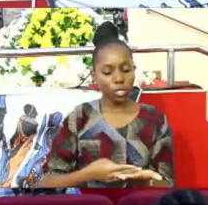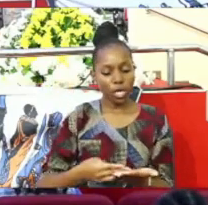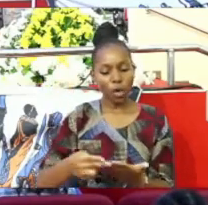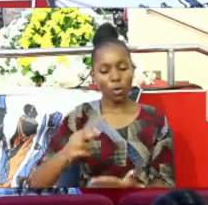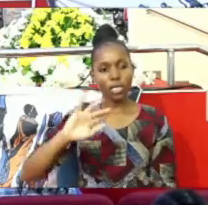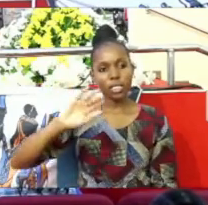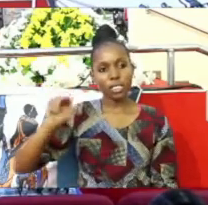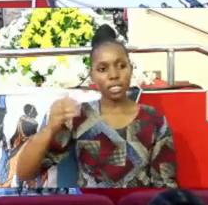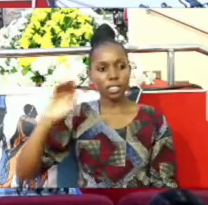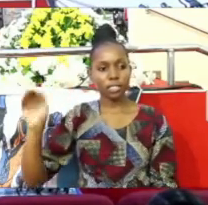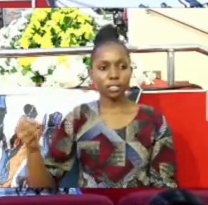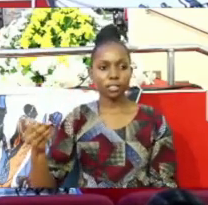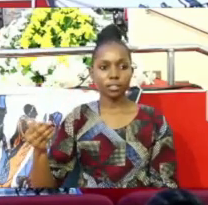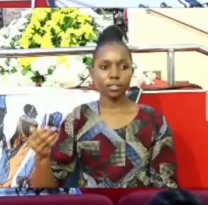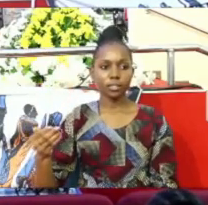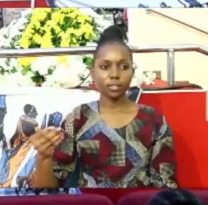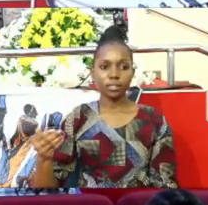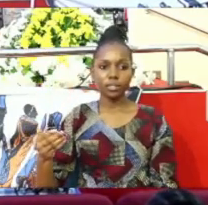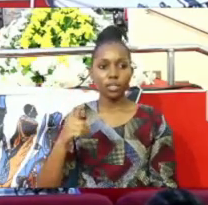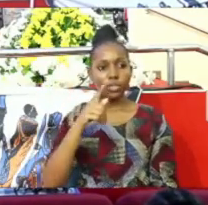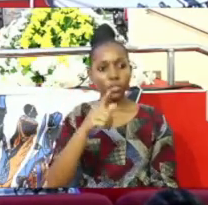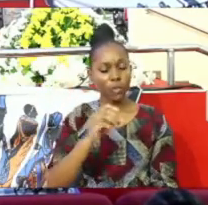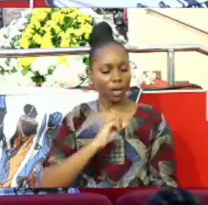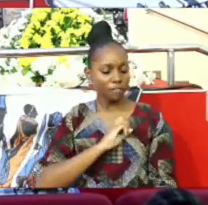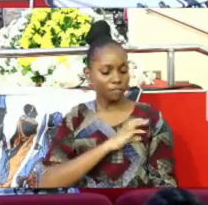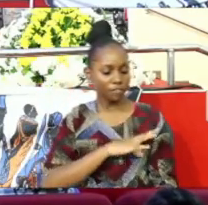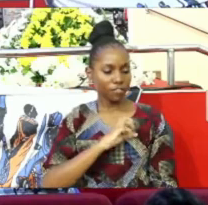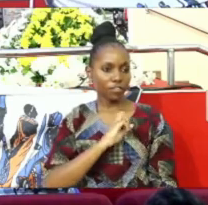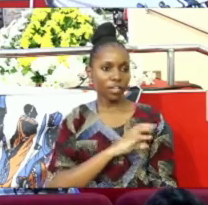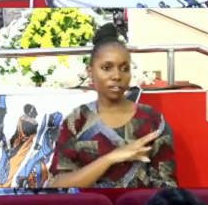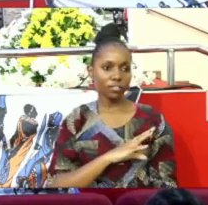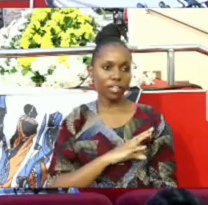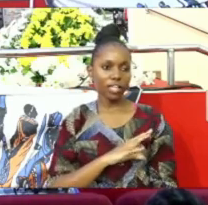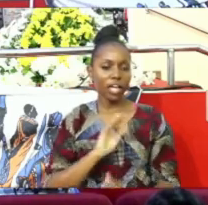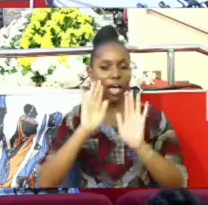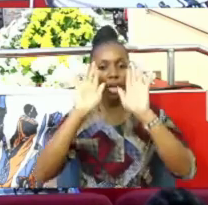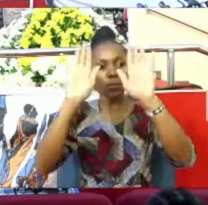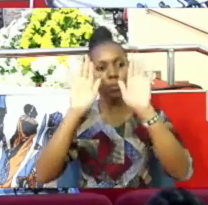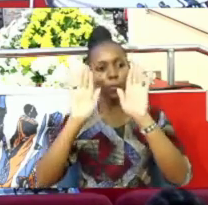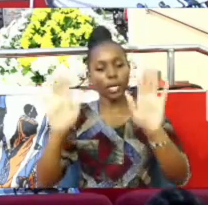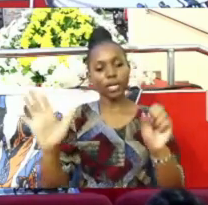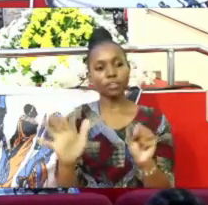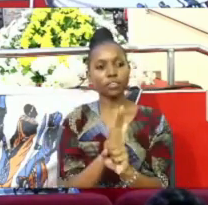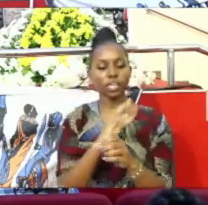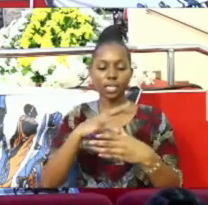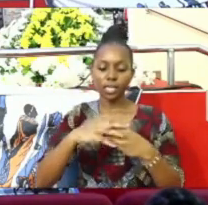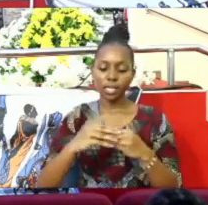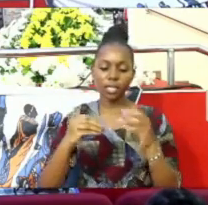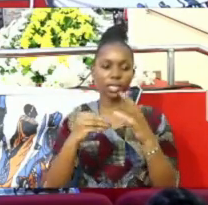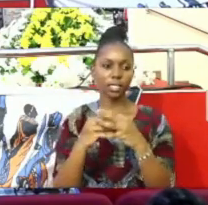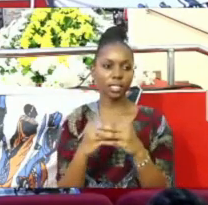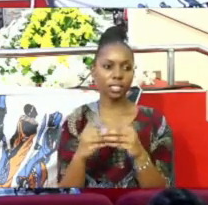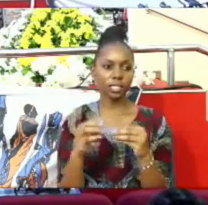wake takatifu. You are fearfully and wonderfully created. Ukiwa umetengenezwa kwa njia ambayo ya maumbile ya Mungu.